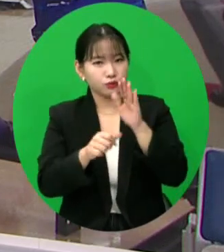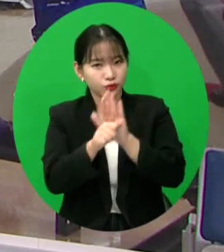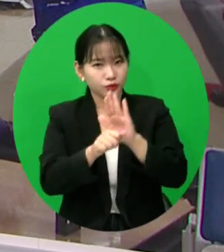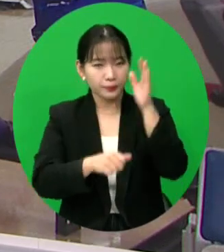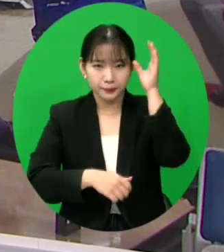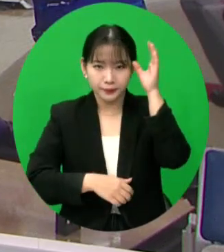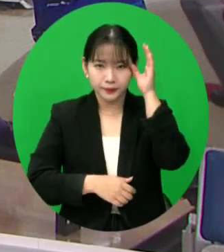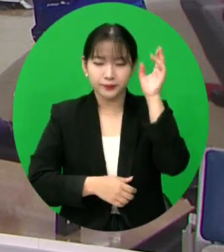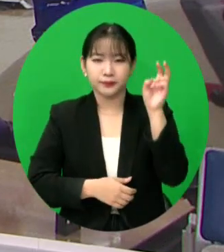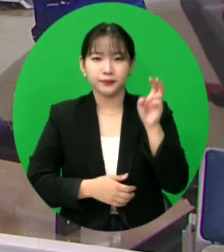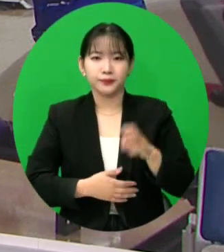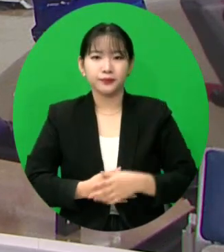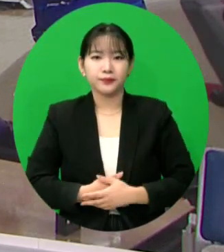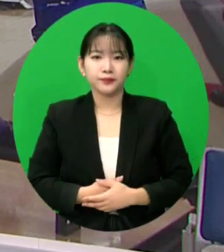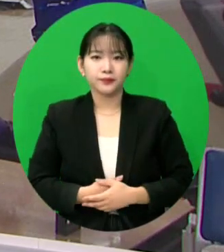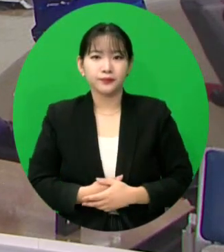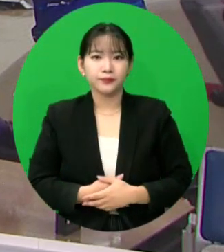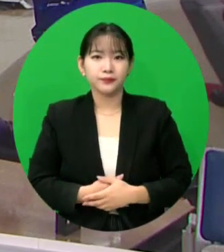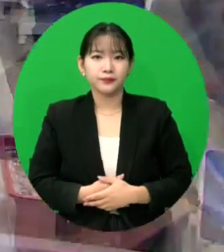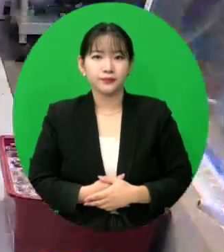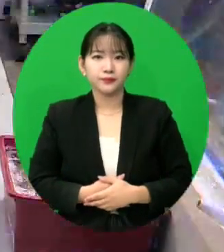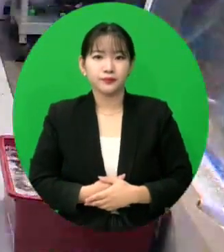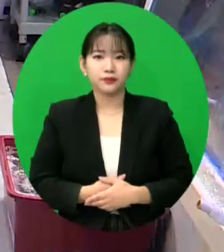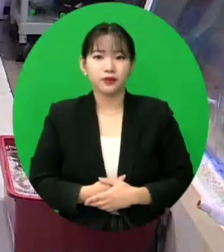김진선 기자입니다